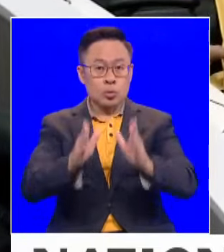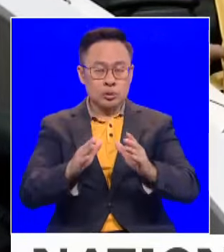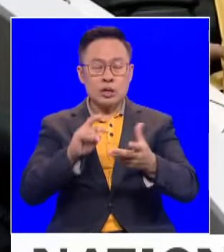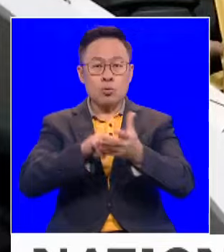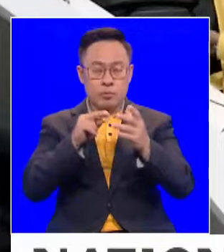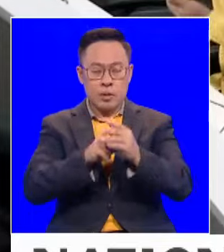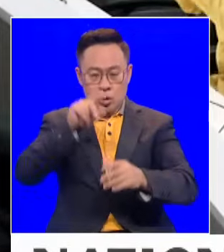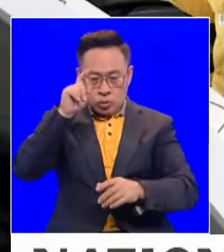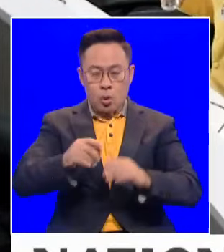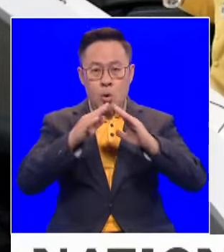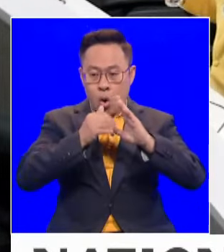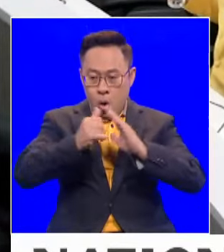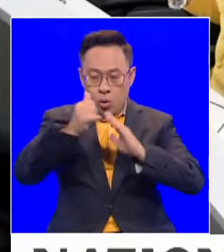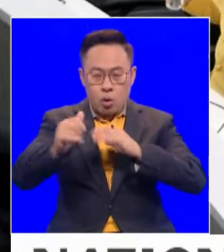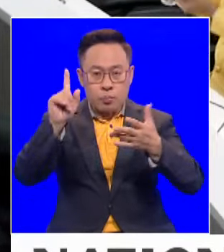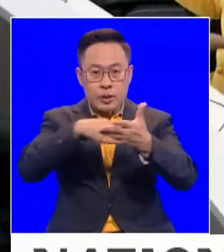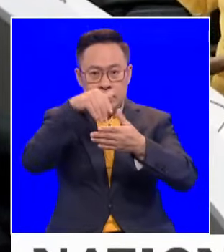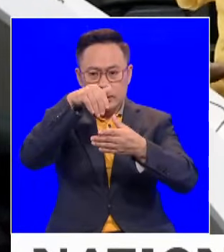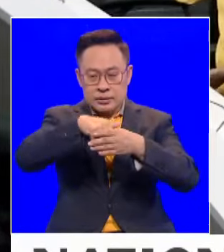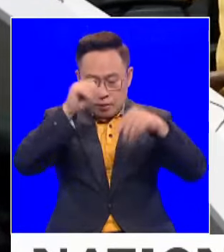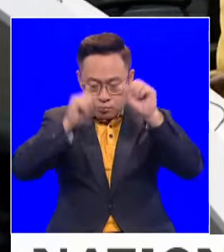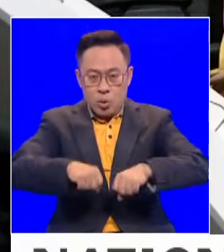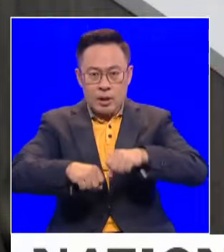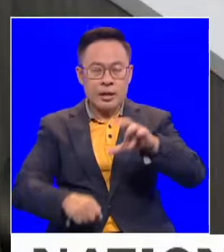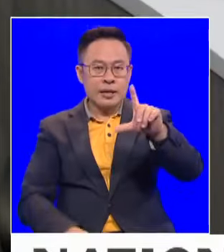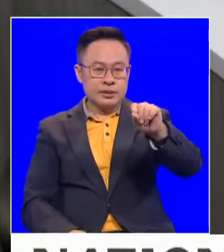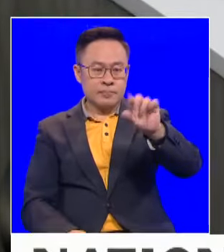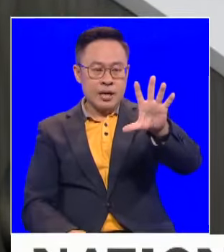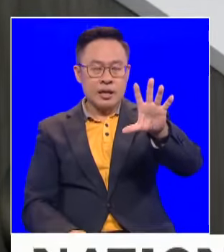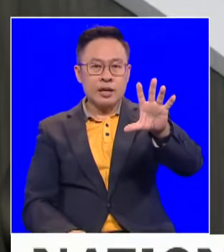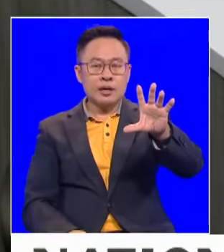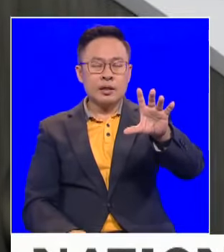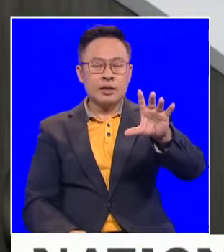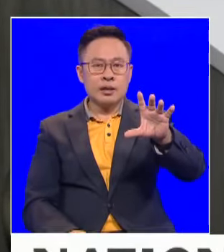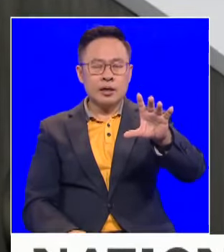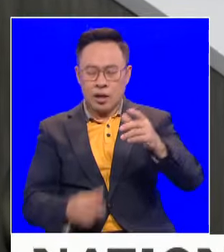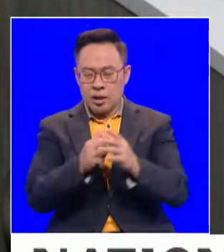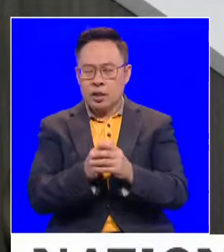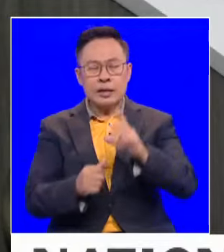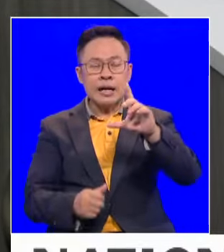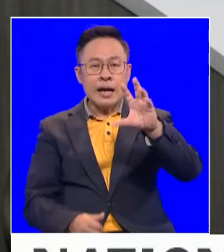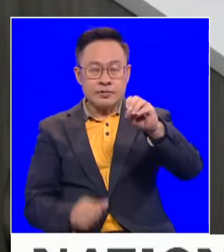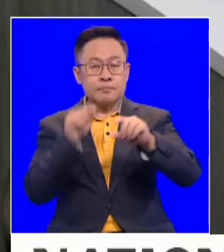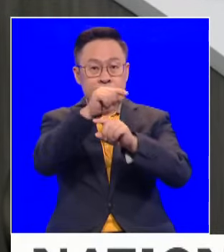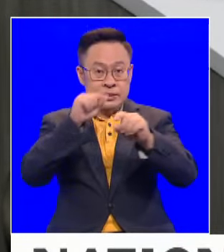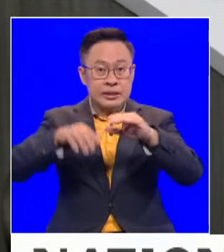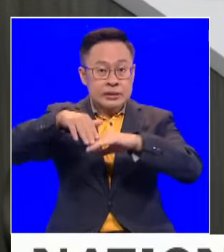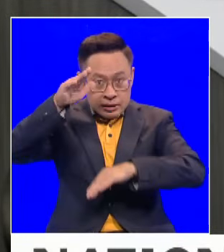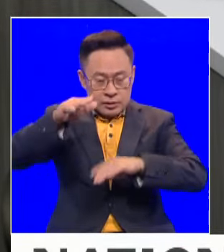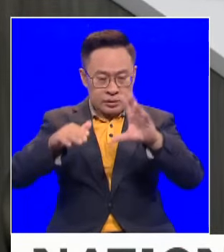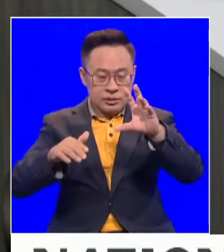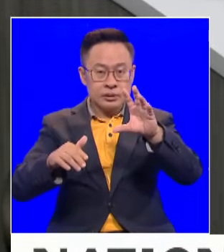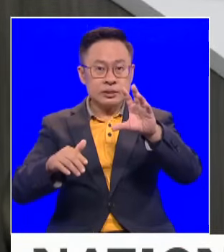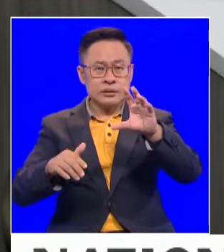ผ่านอันนี้ชั้นแรกแล้ว 25ล้านที่มานะต้องออกเสียงเกินครึ่งนึงอีกให้ผ่านก็คือ 25ครึ่งนึงก็คือ